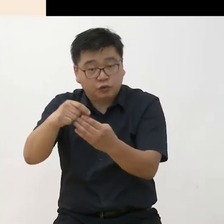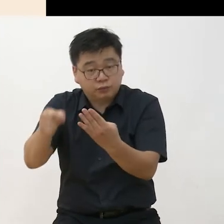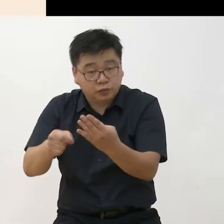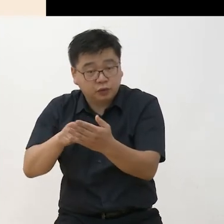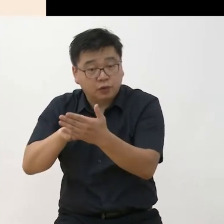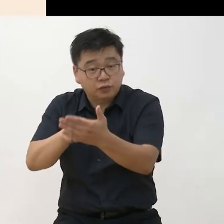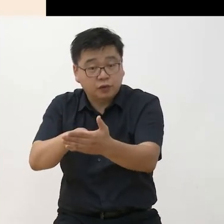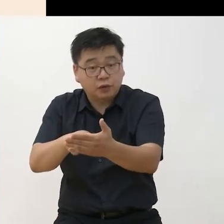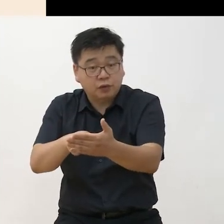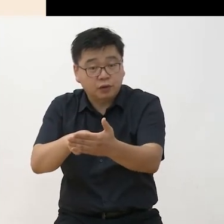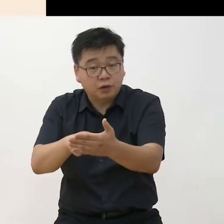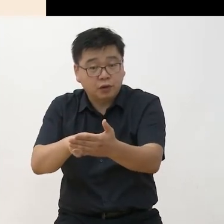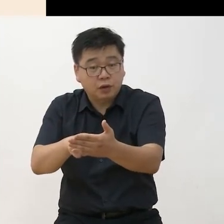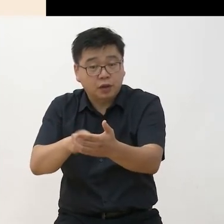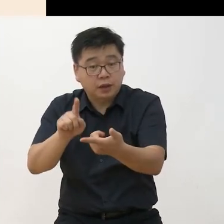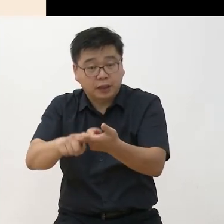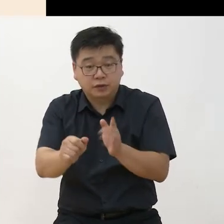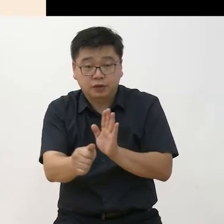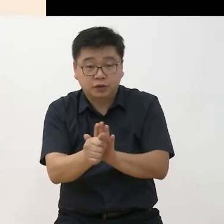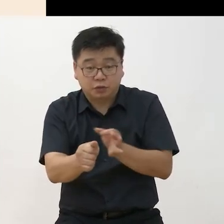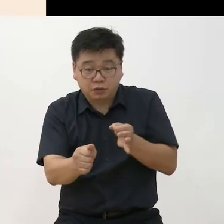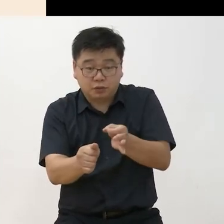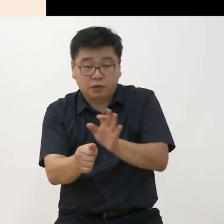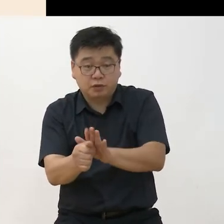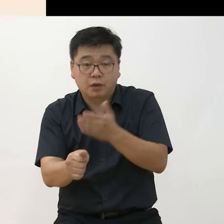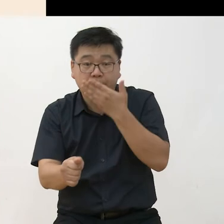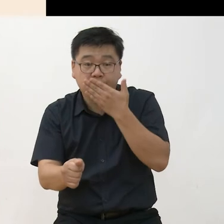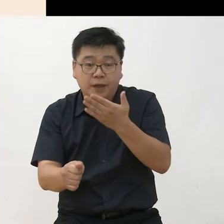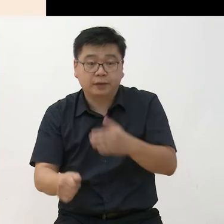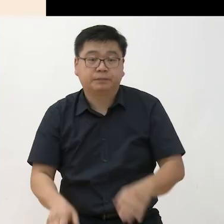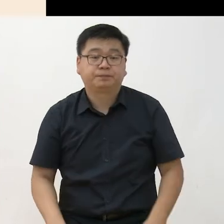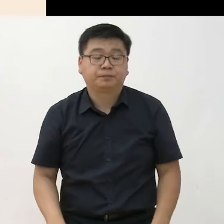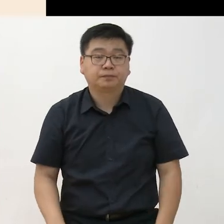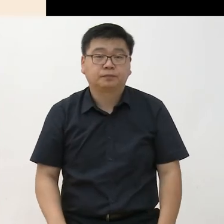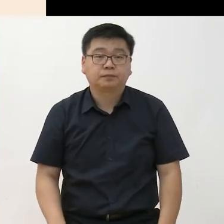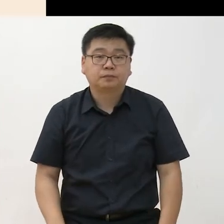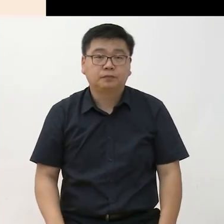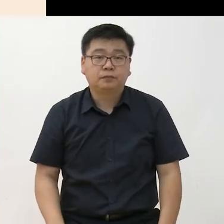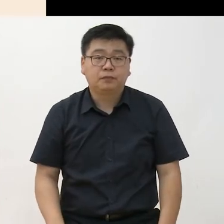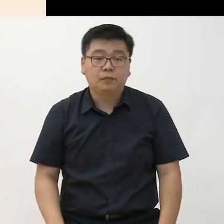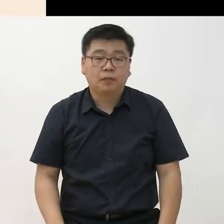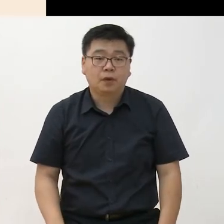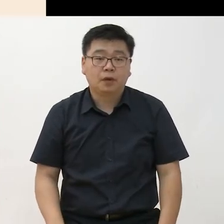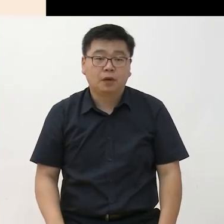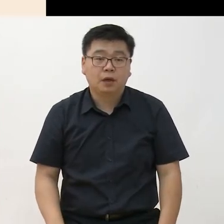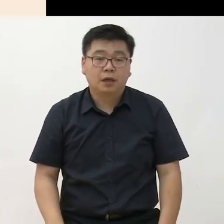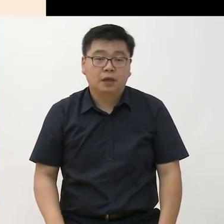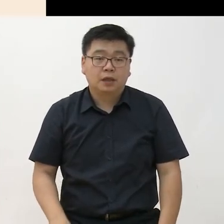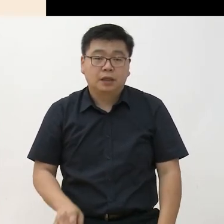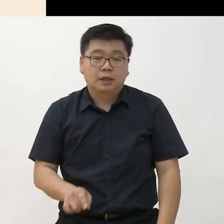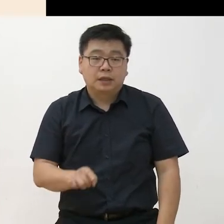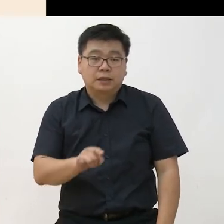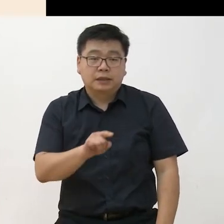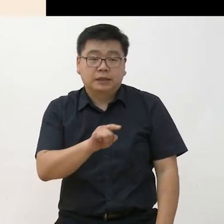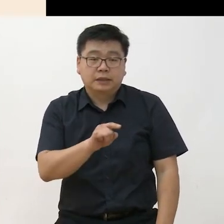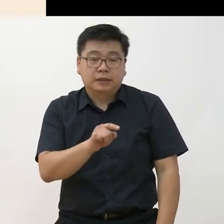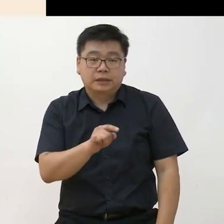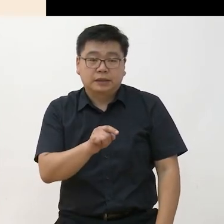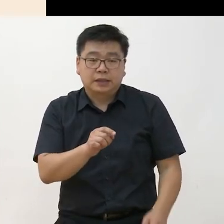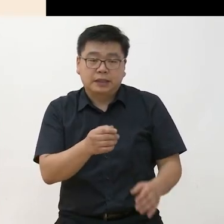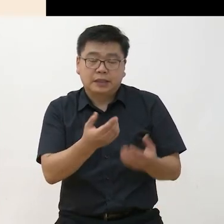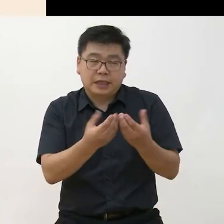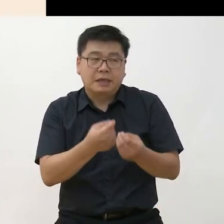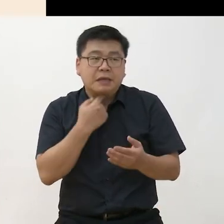프로그램들을 운영을 하는 것들을 저희가 지원을 하고 있고요. 그래서 최소 전시하고 프로그램